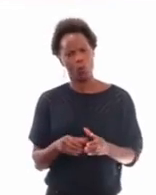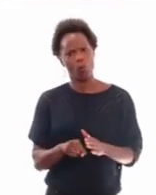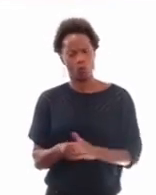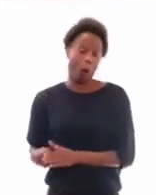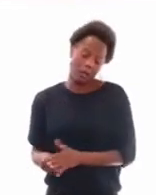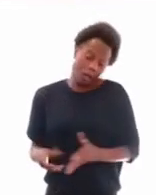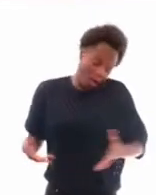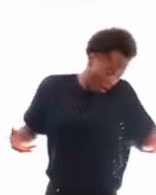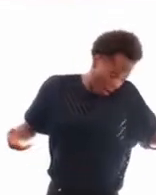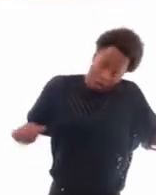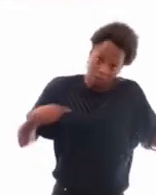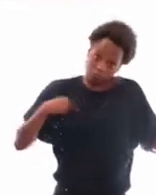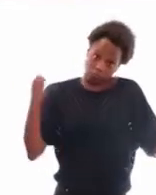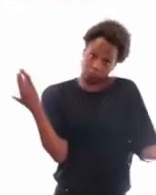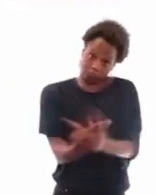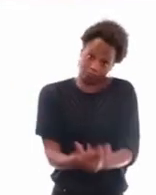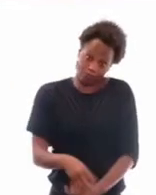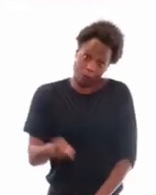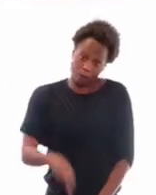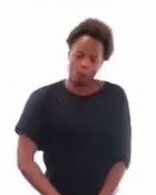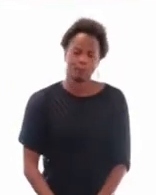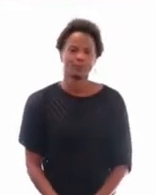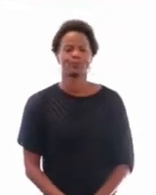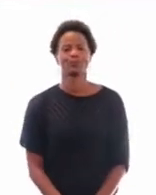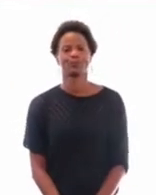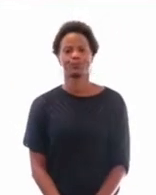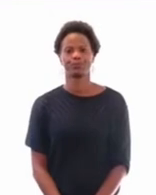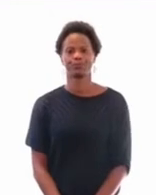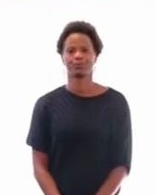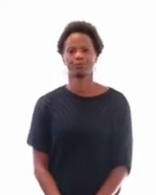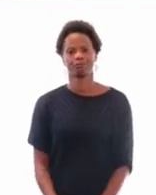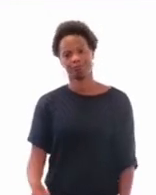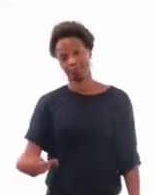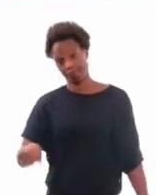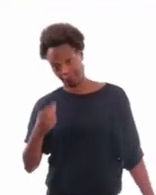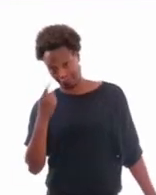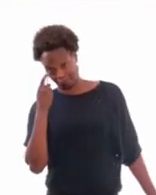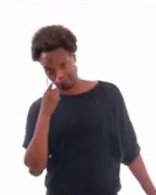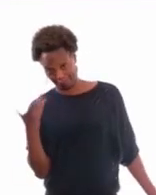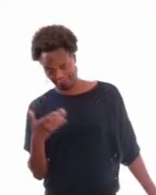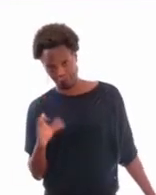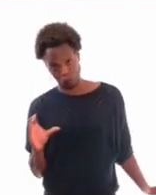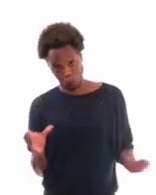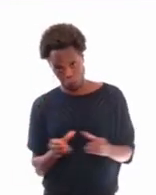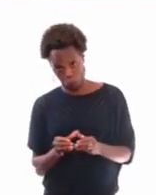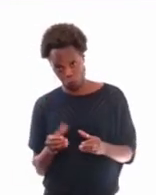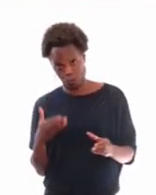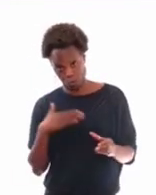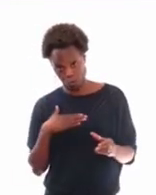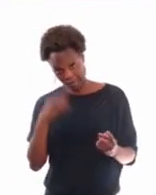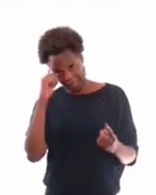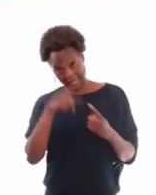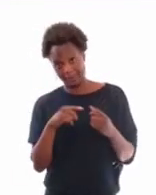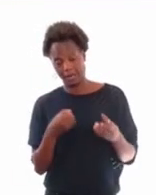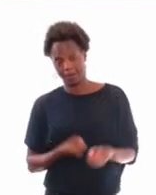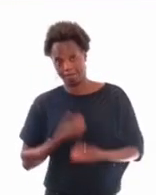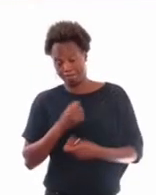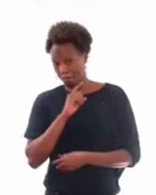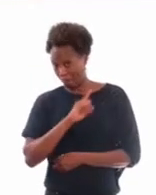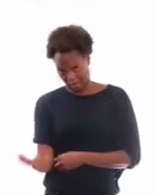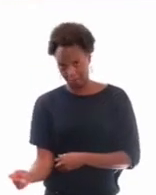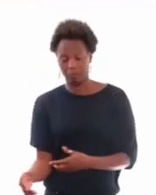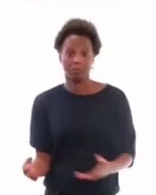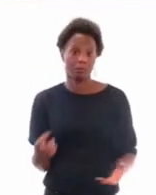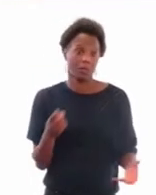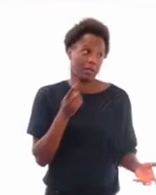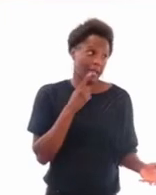permets d'intervenir. Vous avez remarqué que notre groupe n'avait pas pris la parole sur ce sujet, ce qui ne veut pas dire qu'évidemment